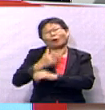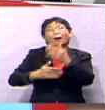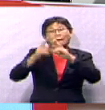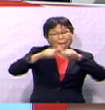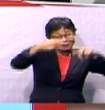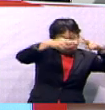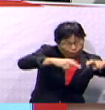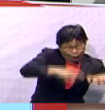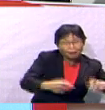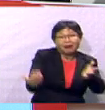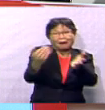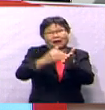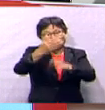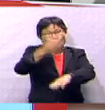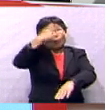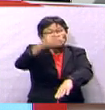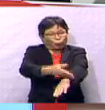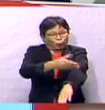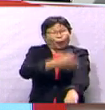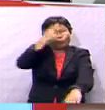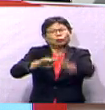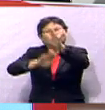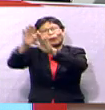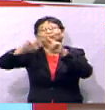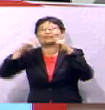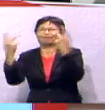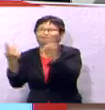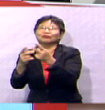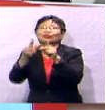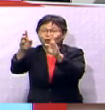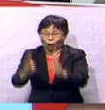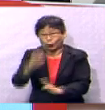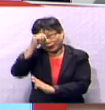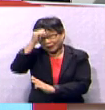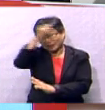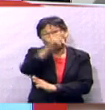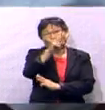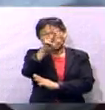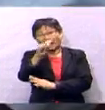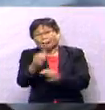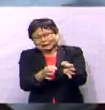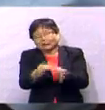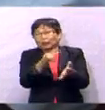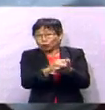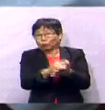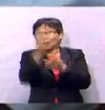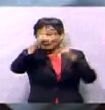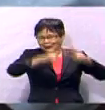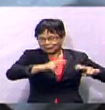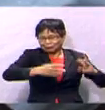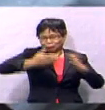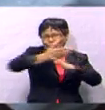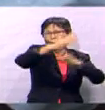dikaji semula bagi proses penambahbaikan demi pembangunan kaum tersebut. Jelas Kulasekaran, perkara tersebut akan dikaji